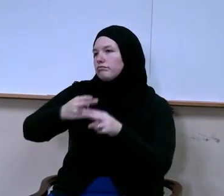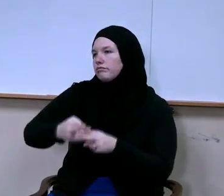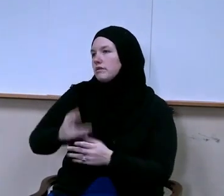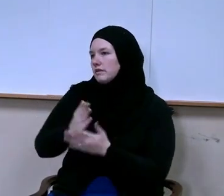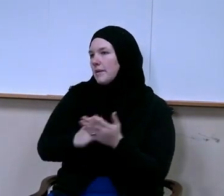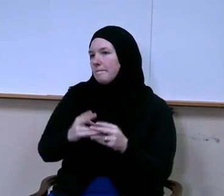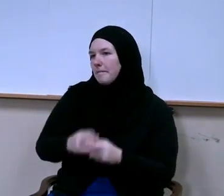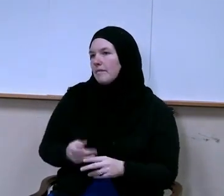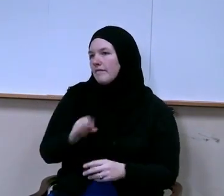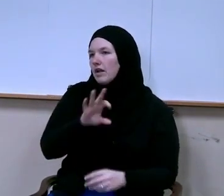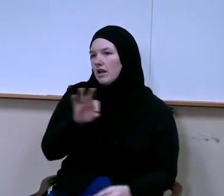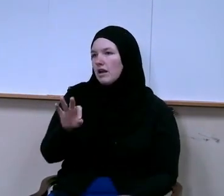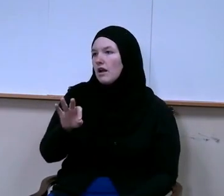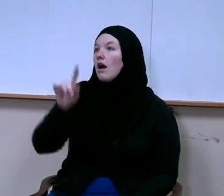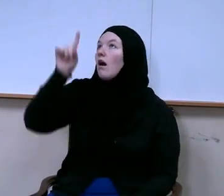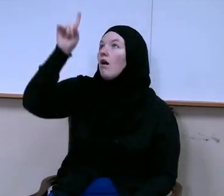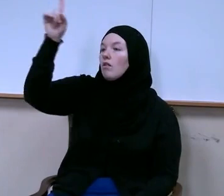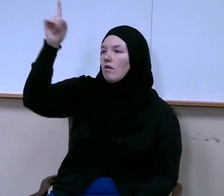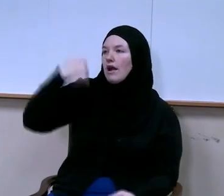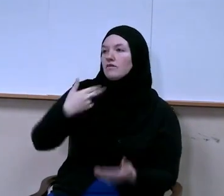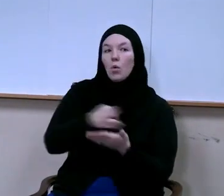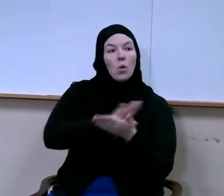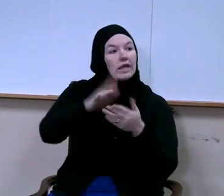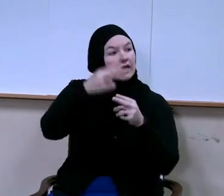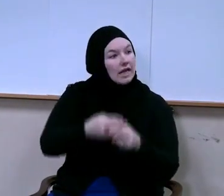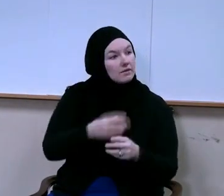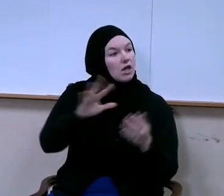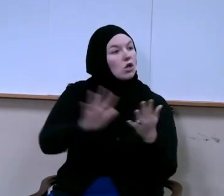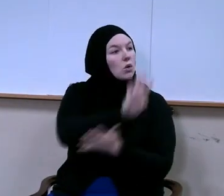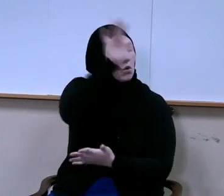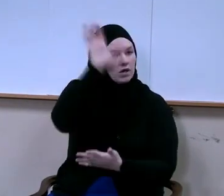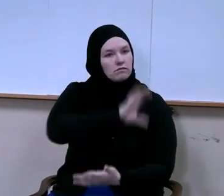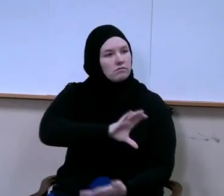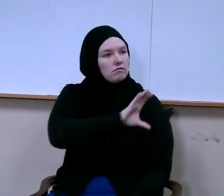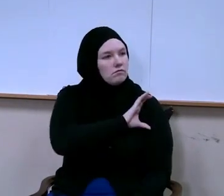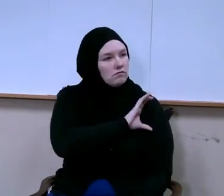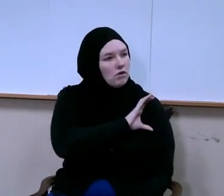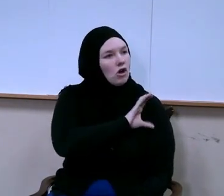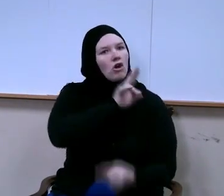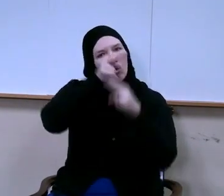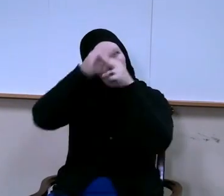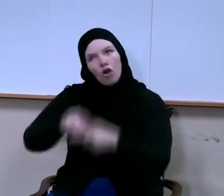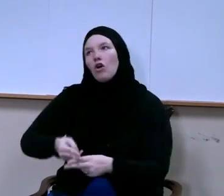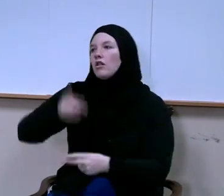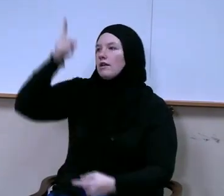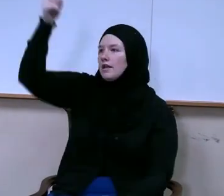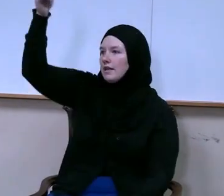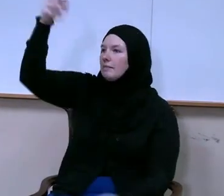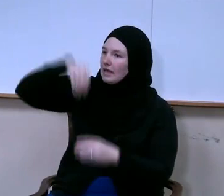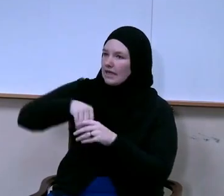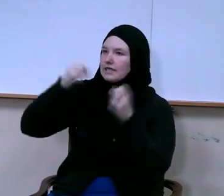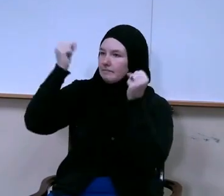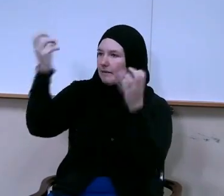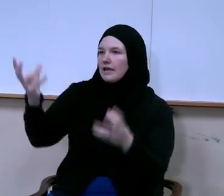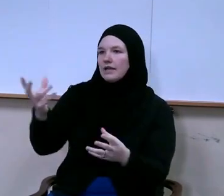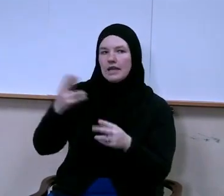بها. Allah has His holy names and glorious attributes. Call Him in